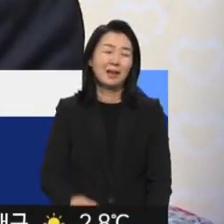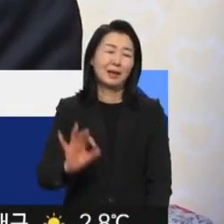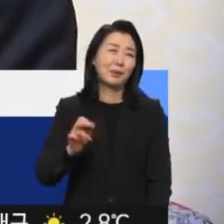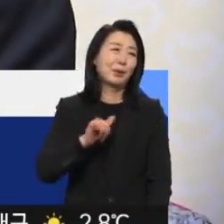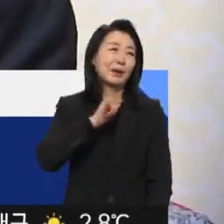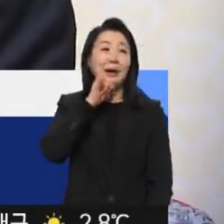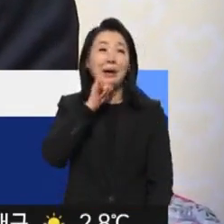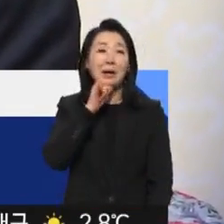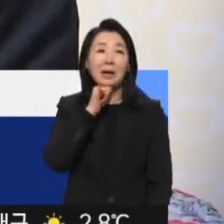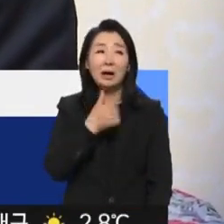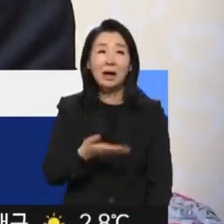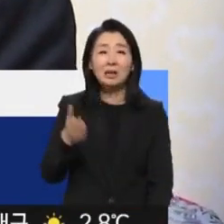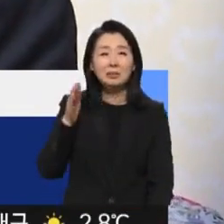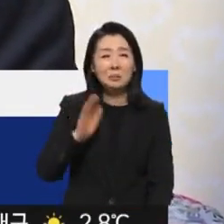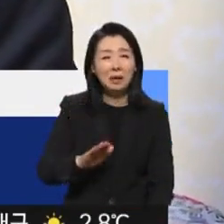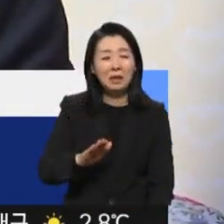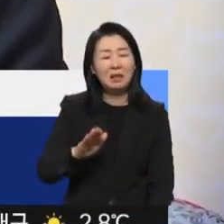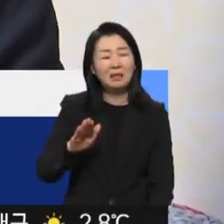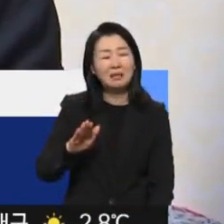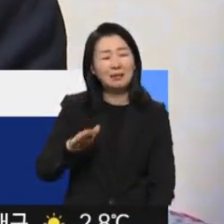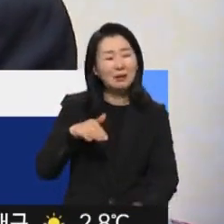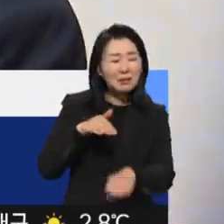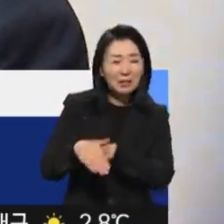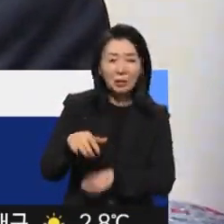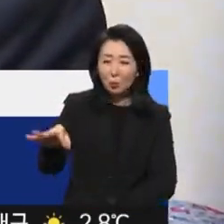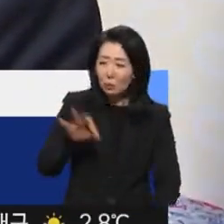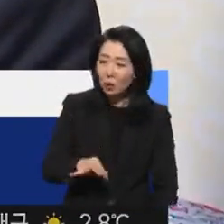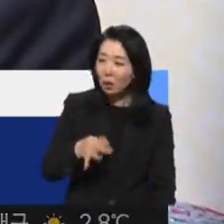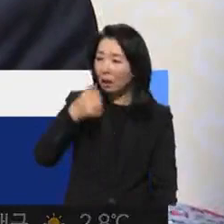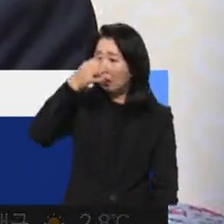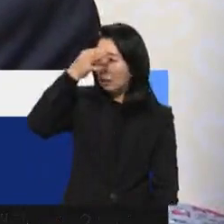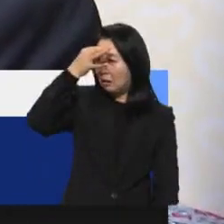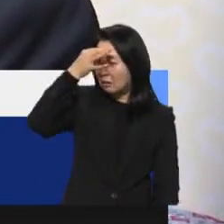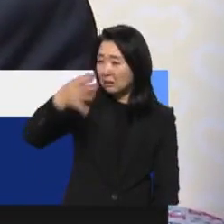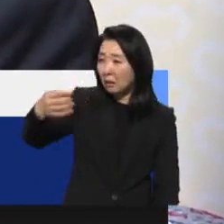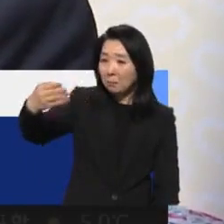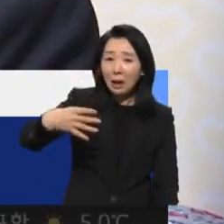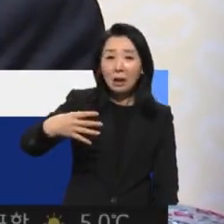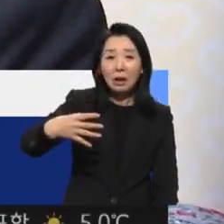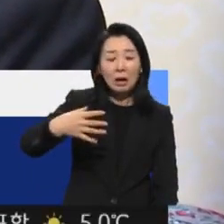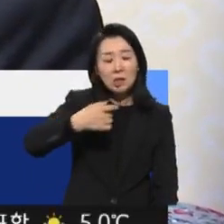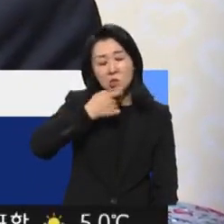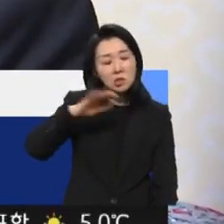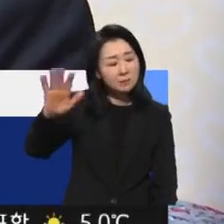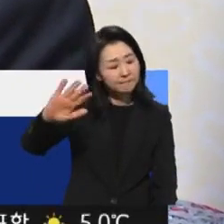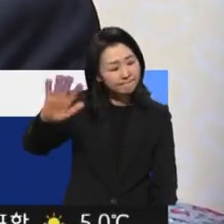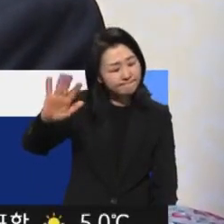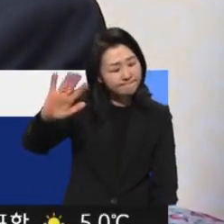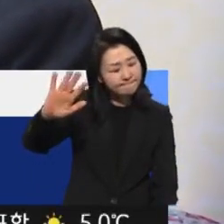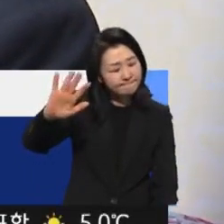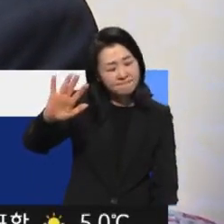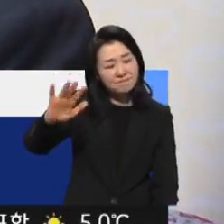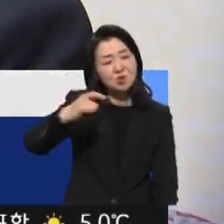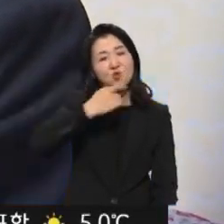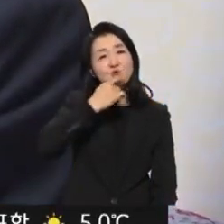그런 시기로 사죄 받고 싫어. 그런 사죄 추접스럽게 그렇게 받기